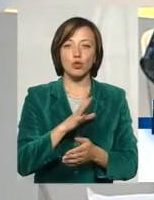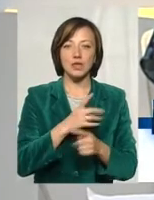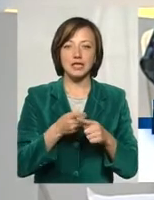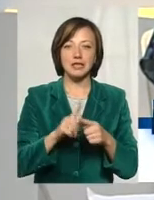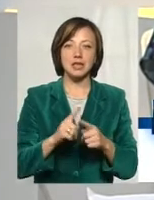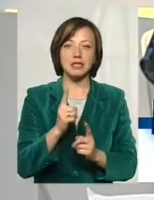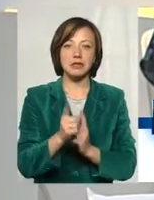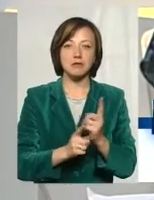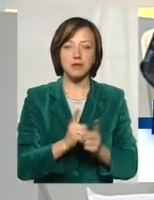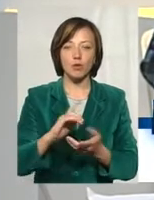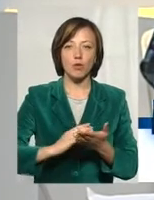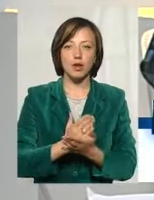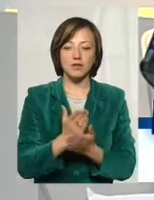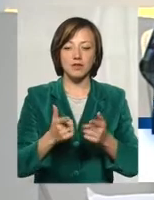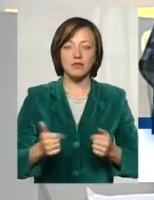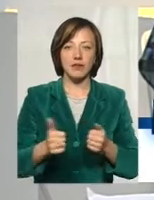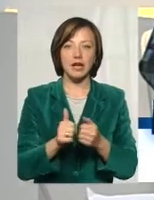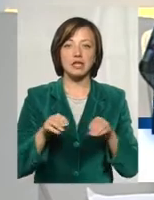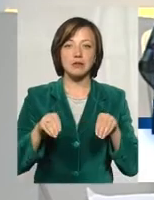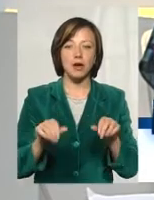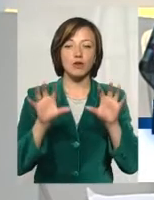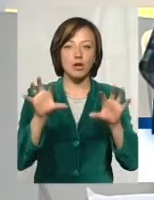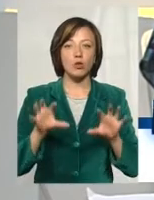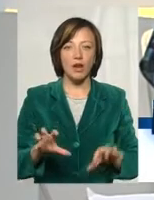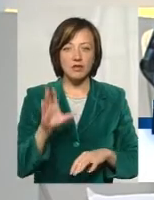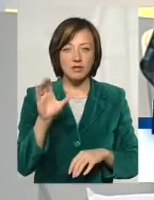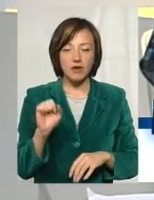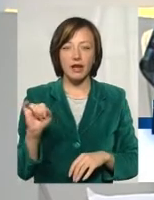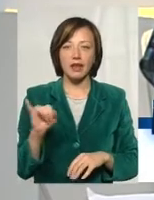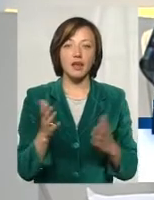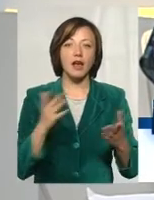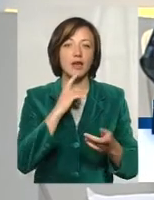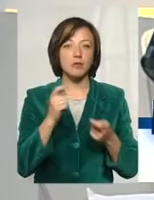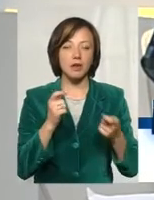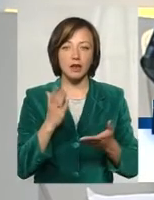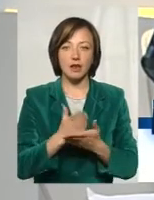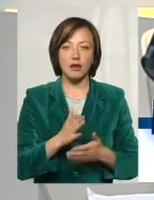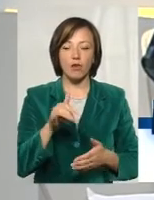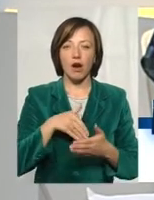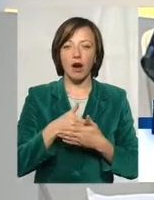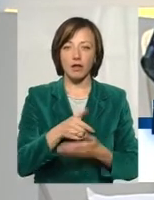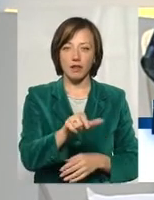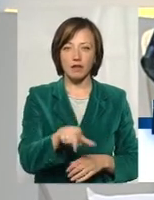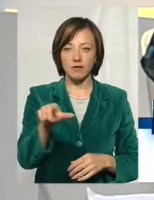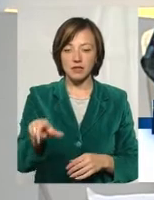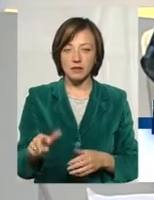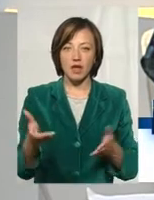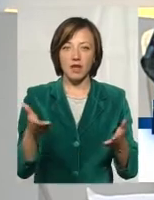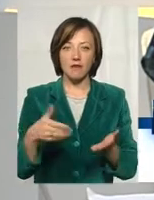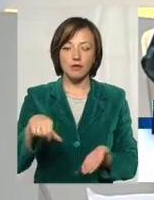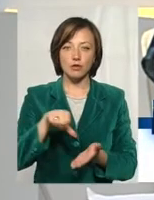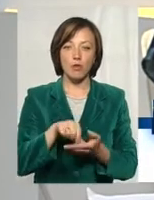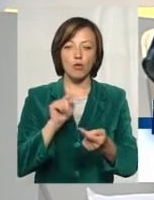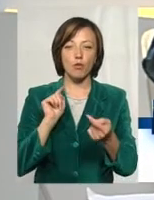з політики в сфері земельного законодавства і які перестороги є в громадських активістів, в людей, які